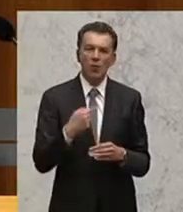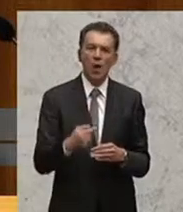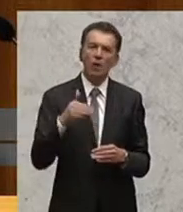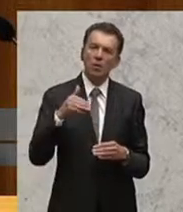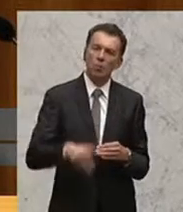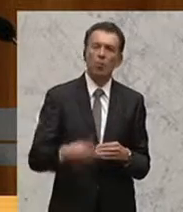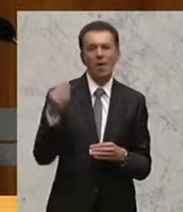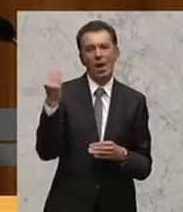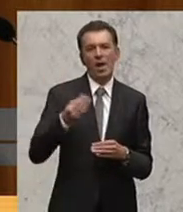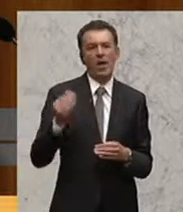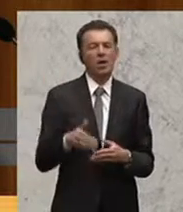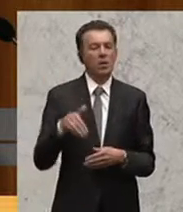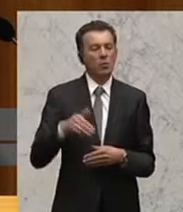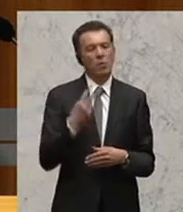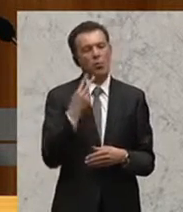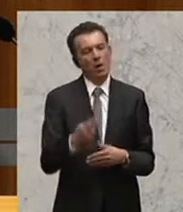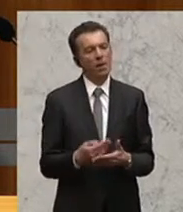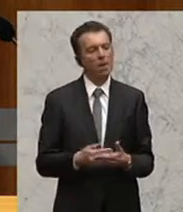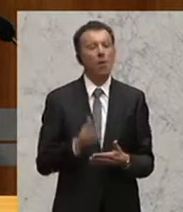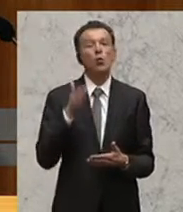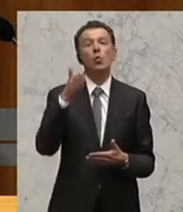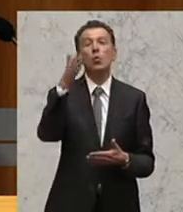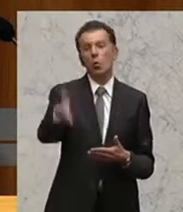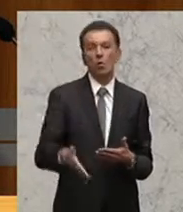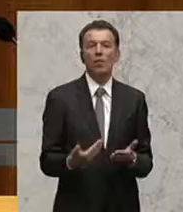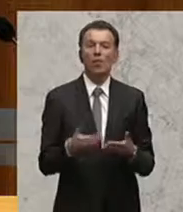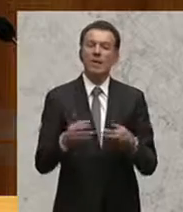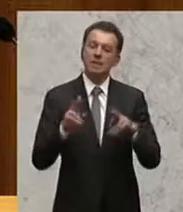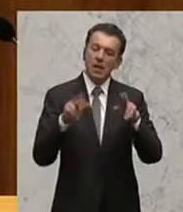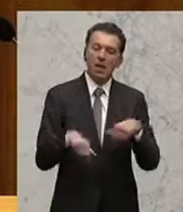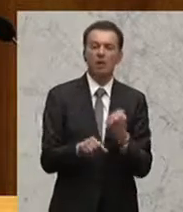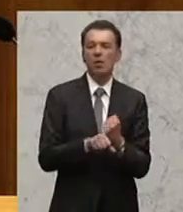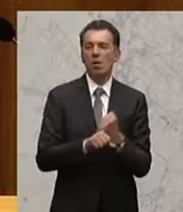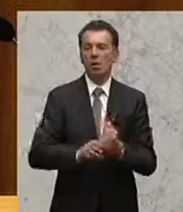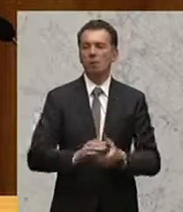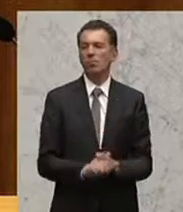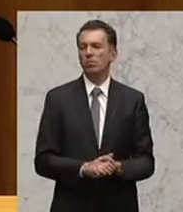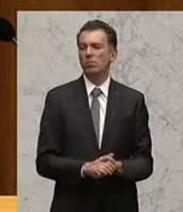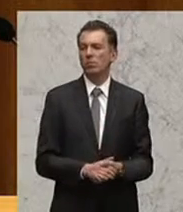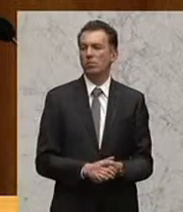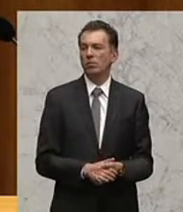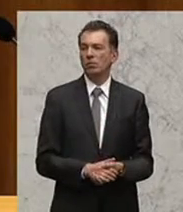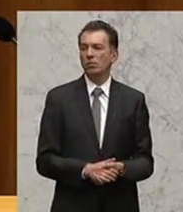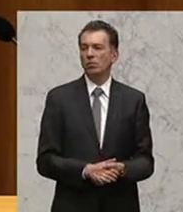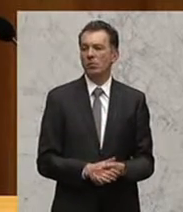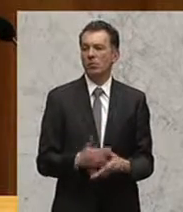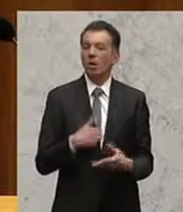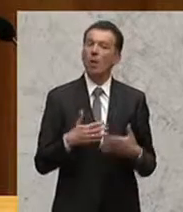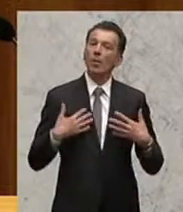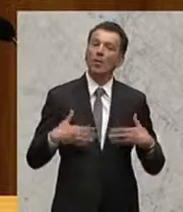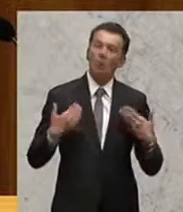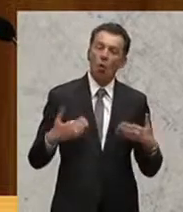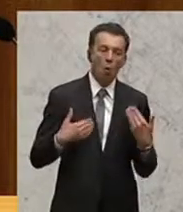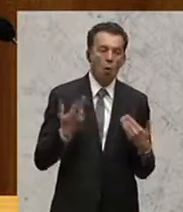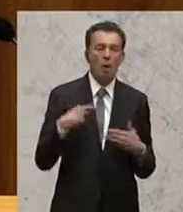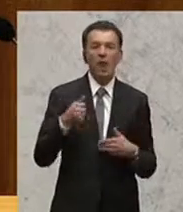muss daraus lernen, man muss sehen, was in der Zukunft richtig zu tun ist. Und ich bin sehr froh,